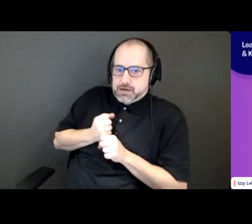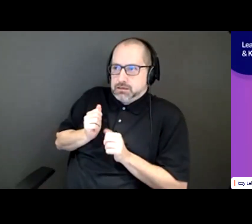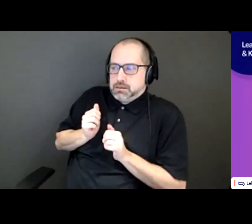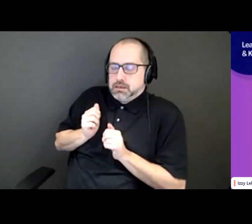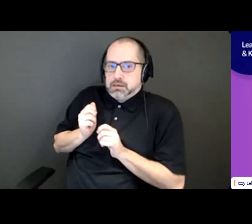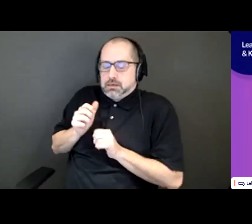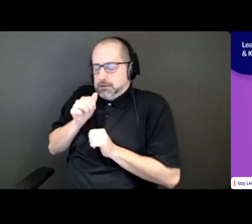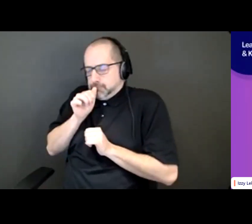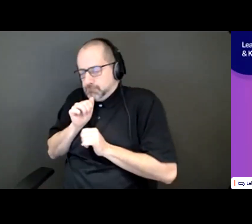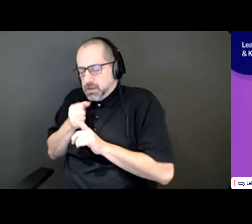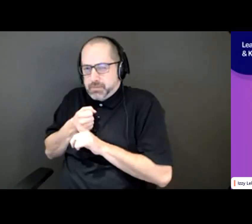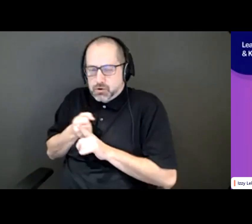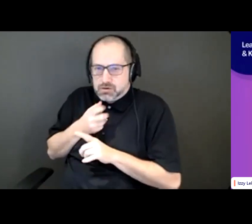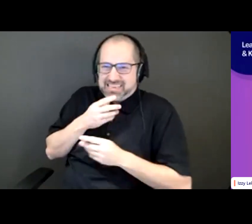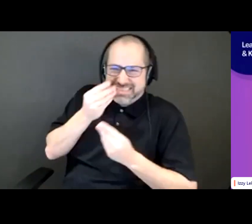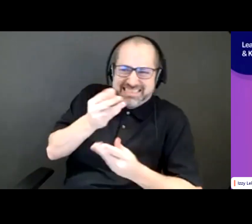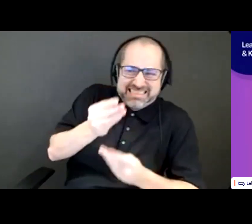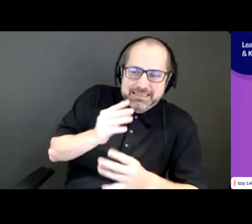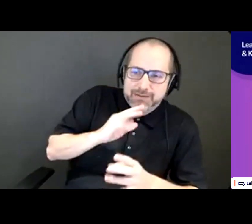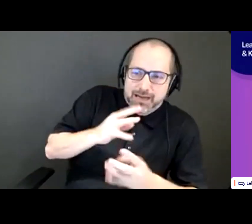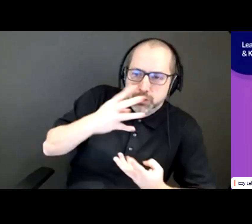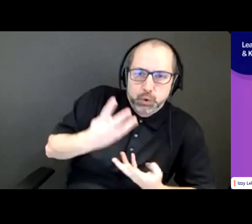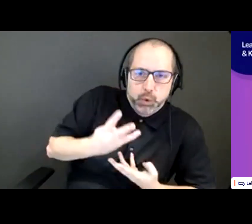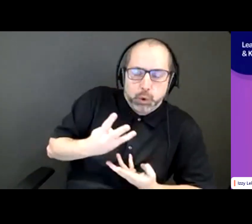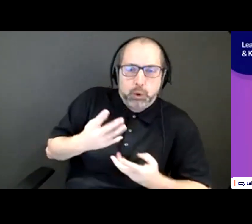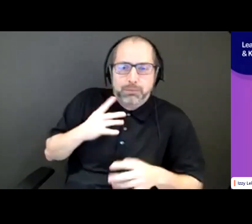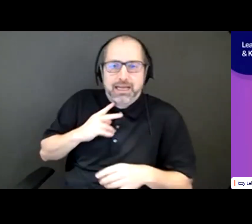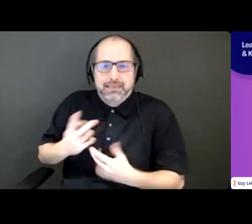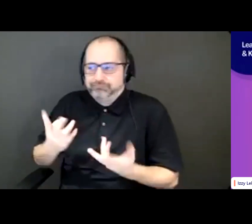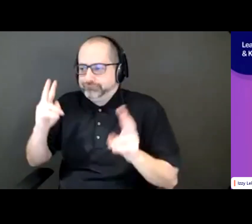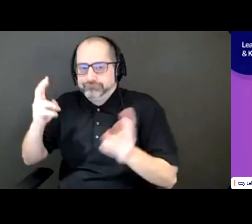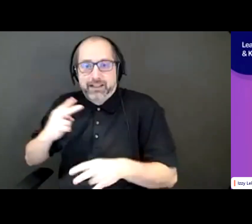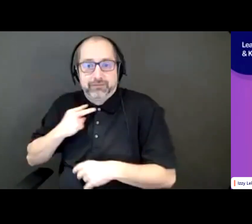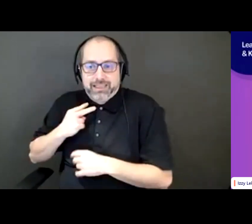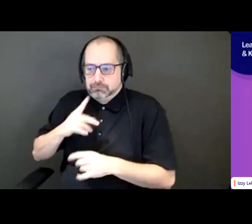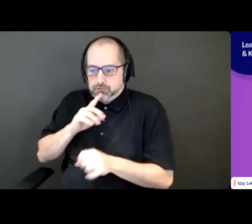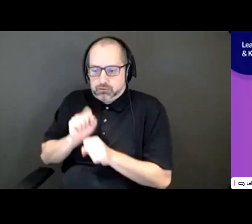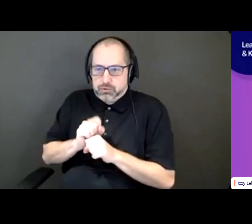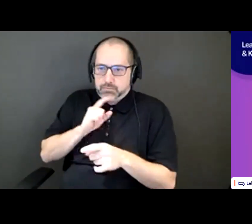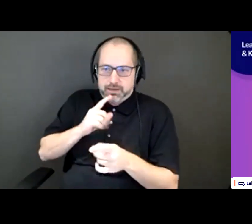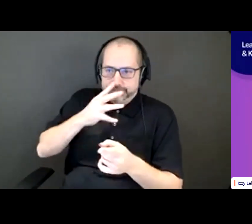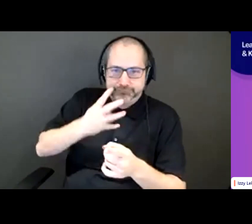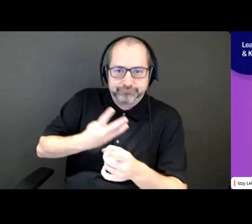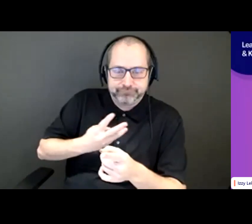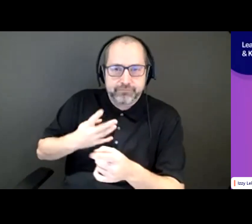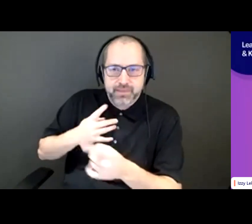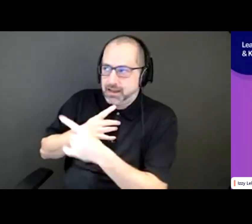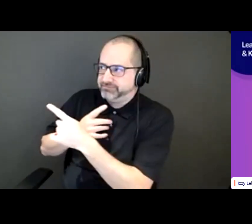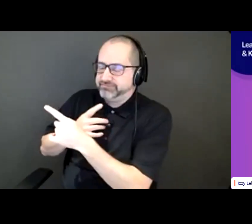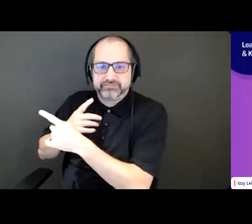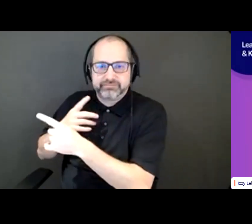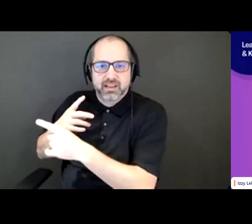j'ai fait est vécu pendant des années toujours nerveuse toujours quelqu'un qui ne croyait pas